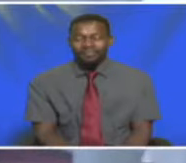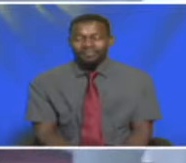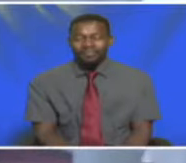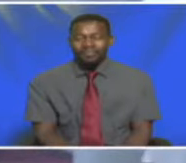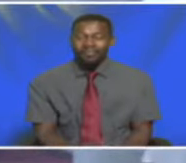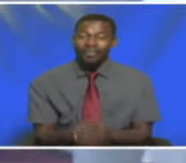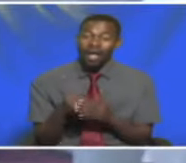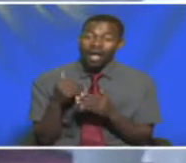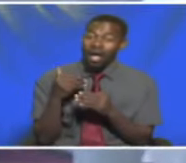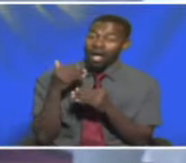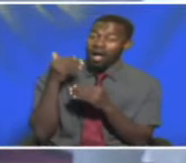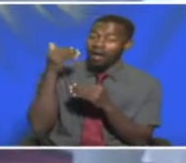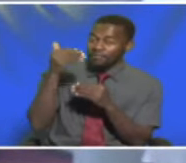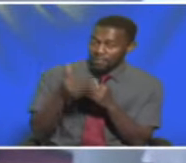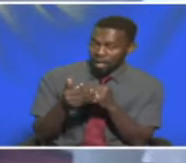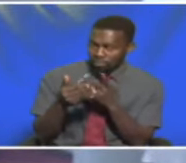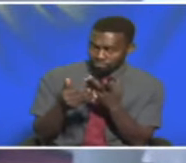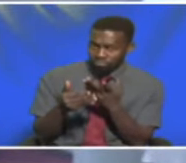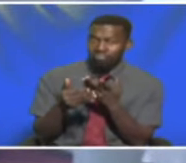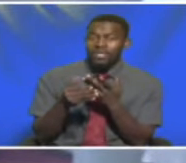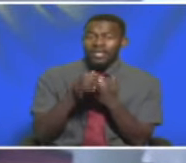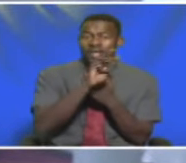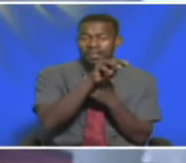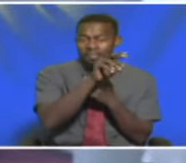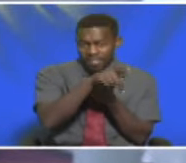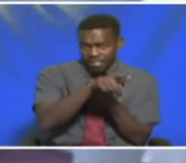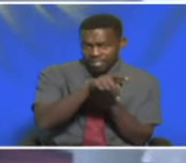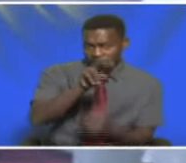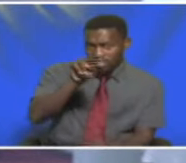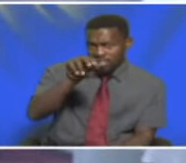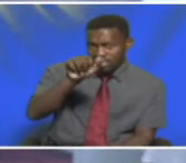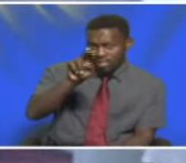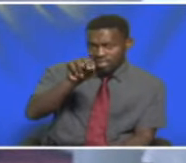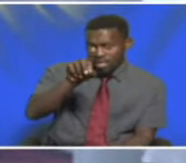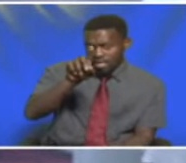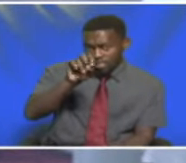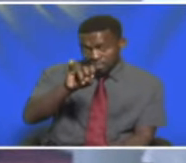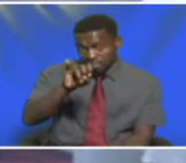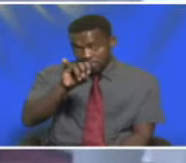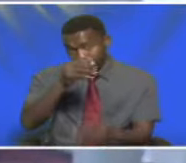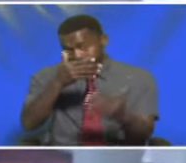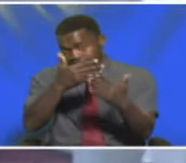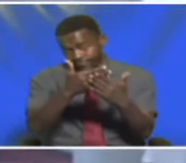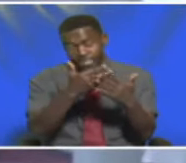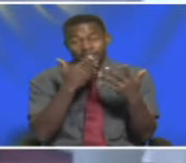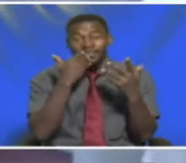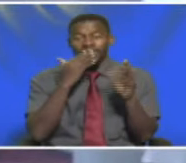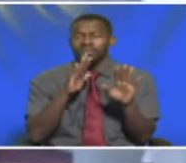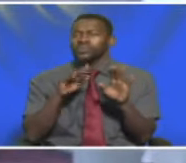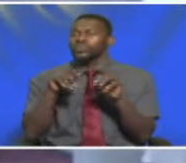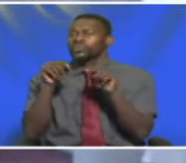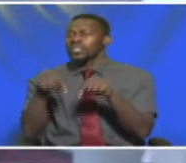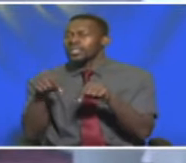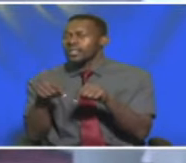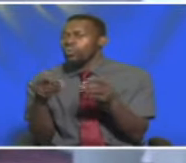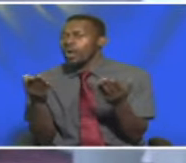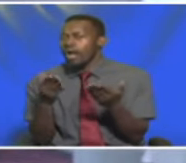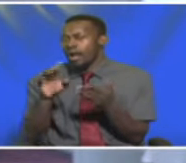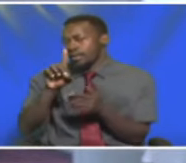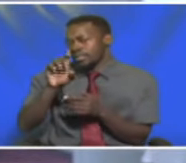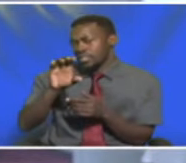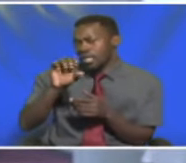Baada ya kisa cha kutoweka kwake, mbunge wa Nandi Hills, Alfred Keter, hii leo amefika mbele ya idara ya upelelezi